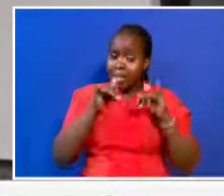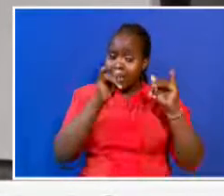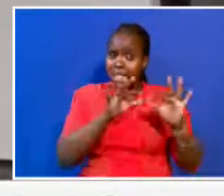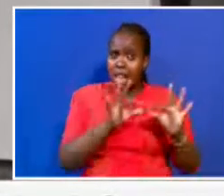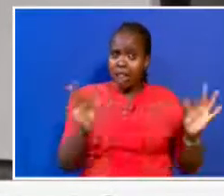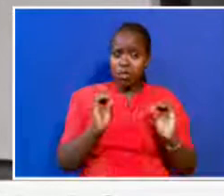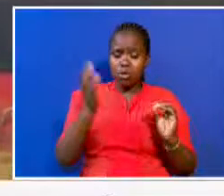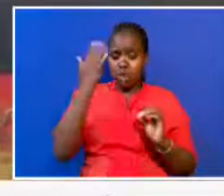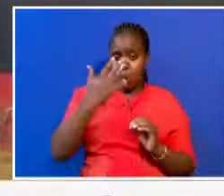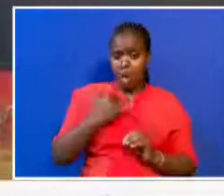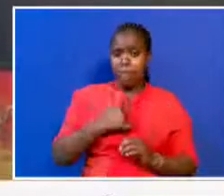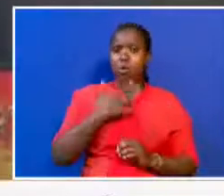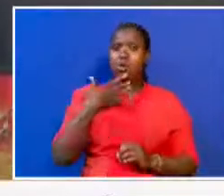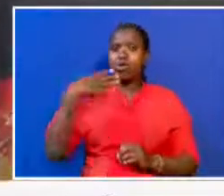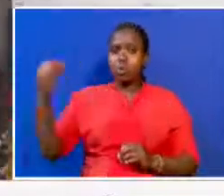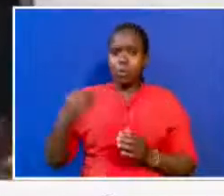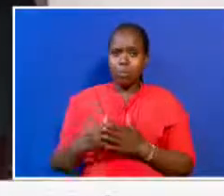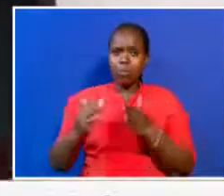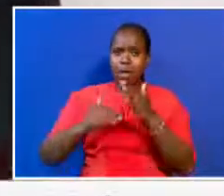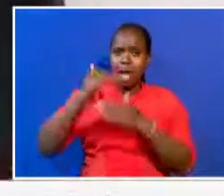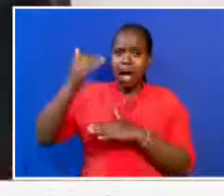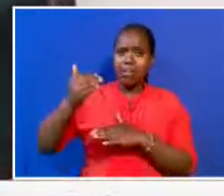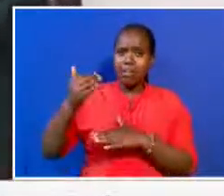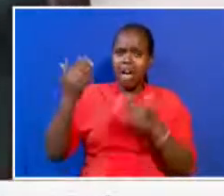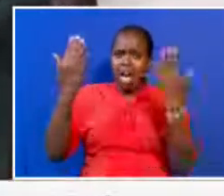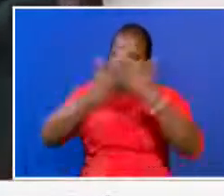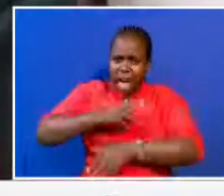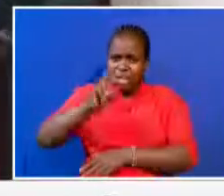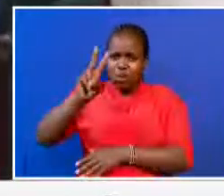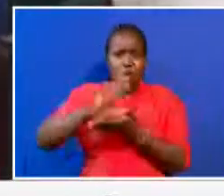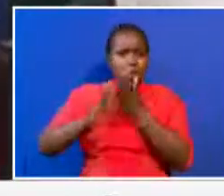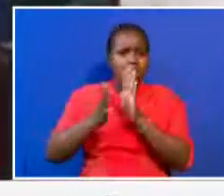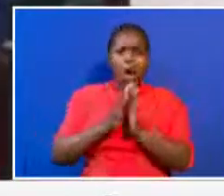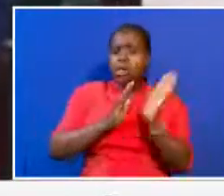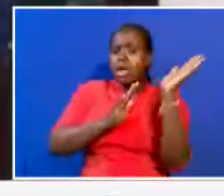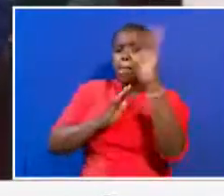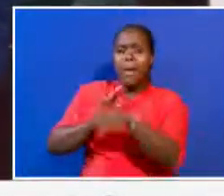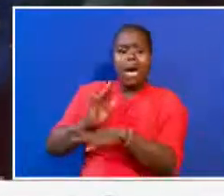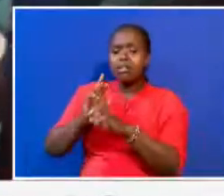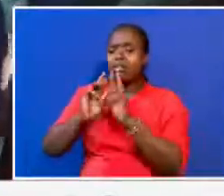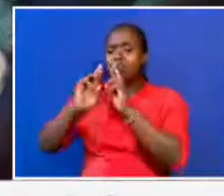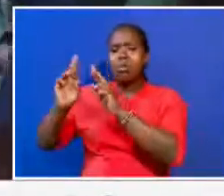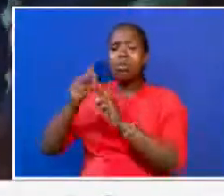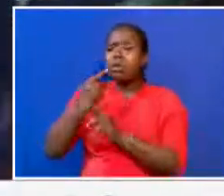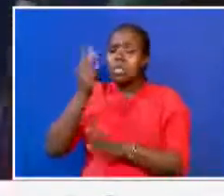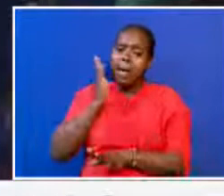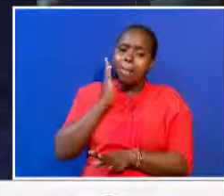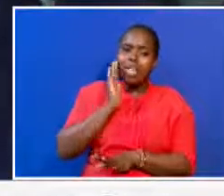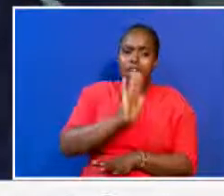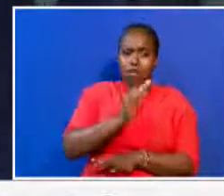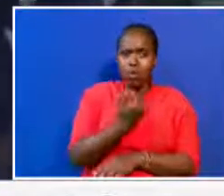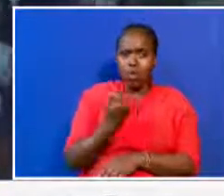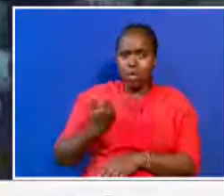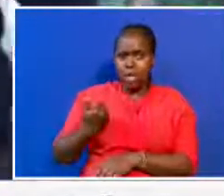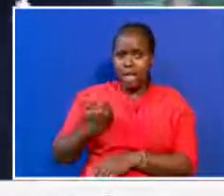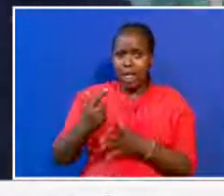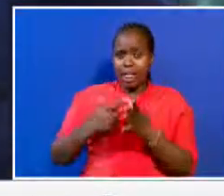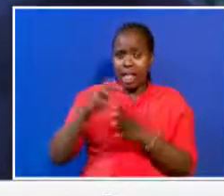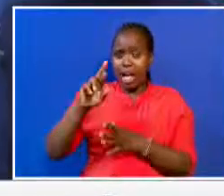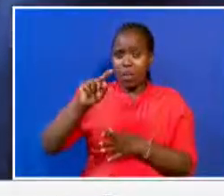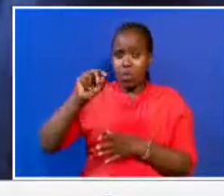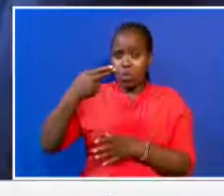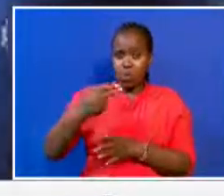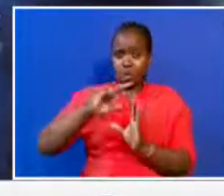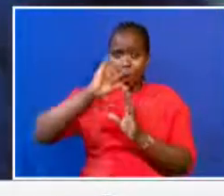usikae, nataka kutoka. Baada ya usiku 2 bila kupata habari yoyote kutoka kwa aliyedai kuwa mamake Michelle, Ruth aliamua